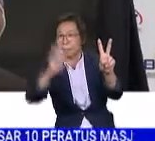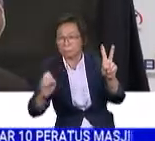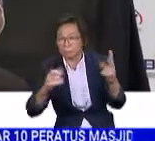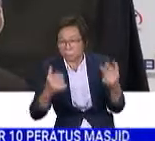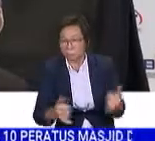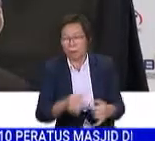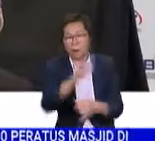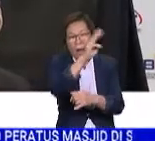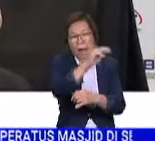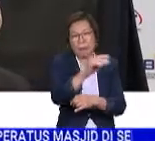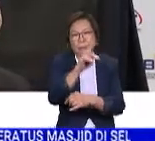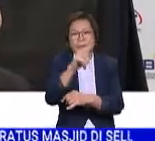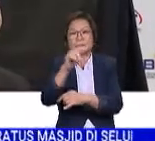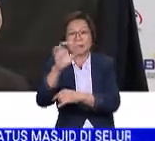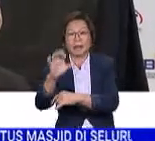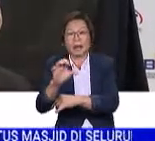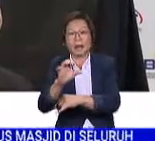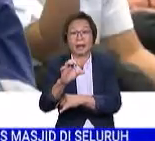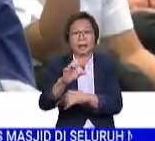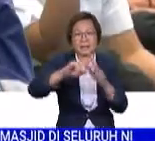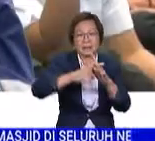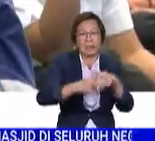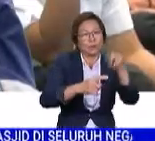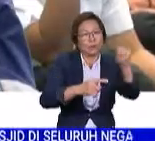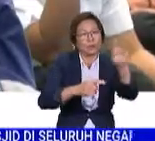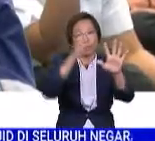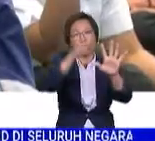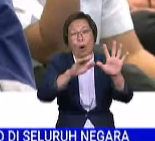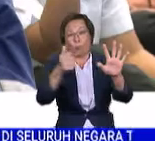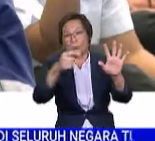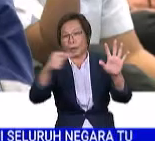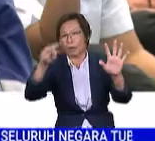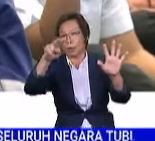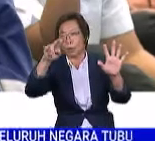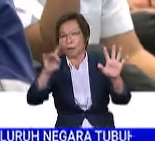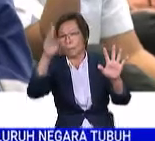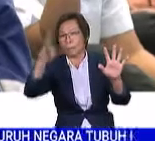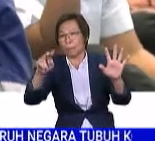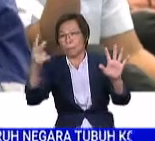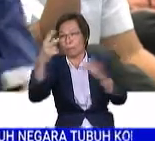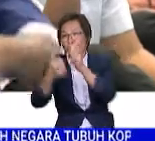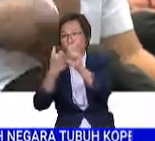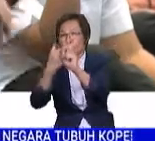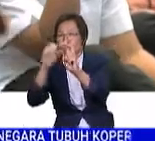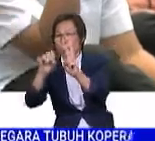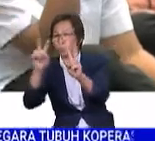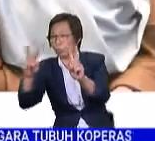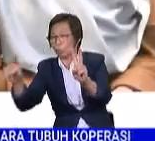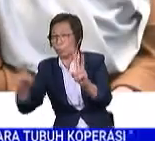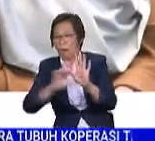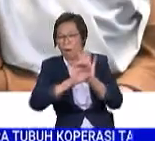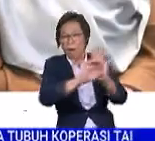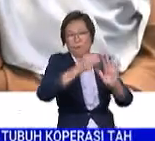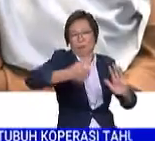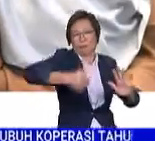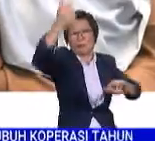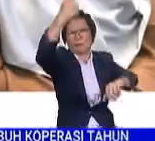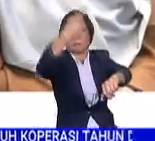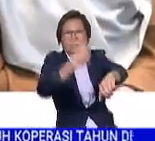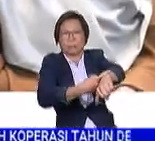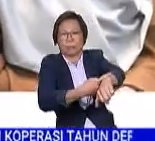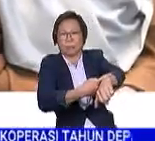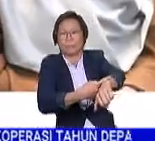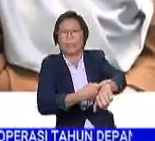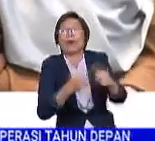28.6%. MTEX 21 yang bermula sejak 25 Oktober hingga 28 Februari 2022 merupakan ekspo julung kali